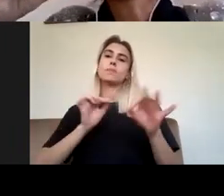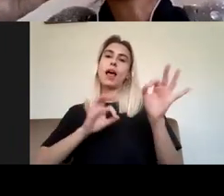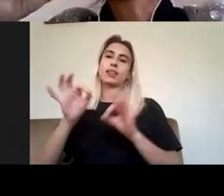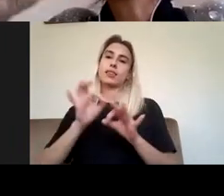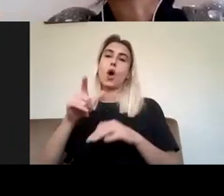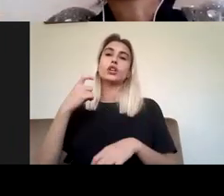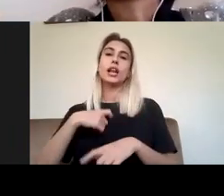görme engelliler için